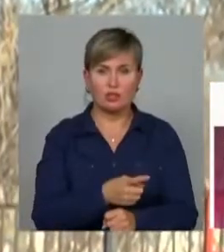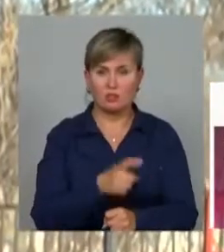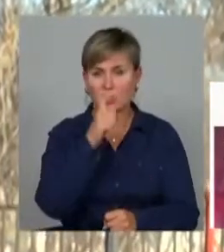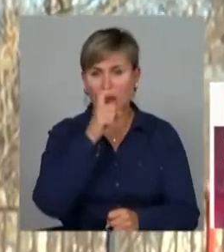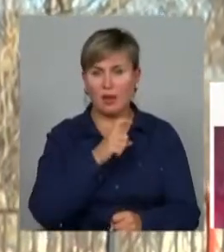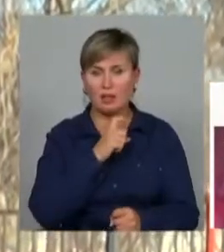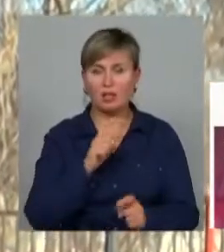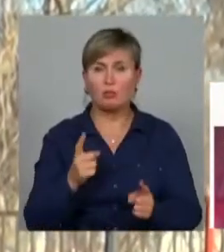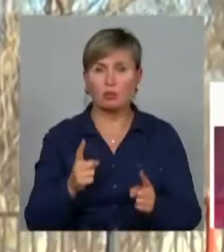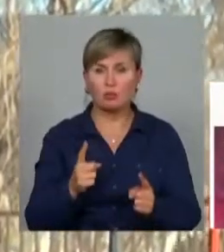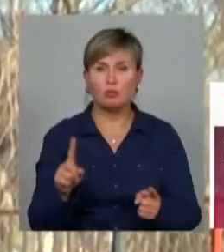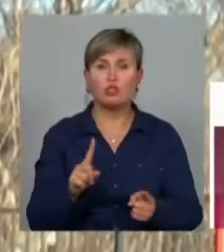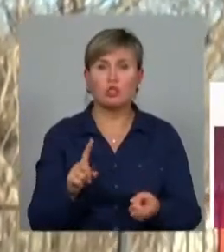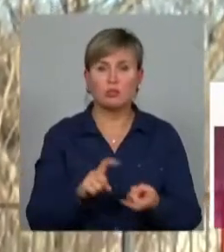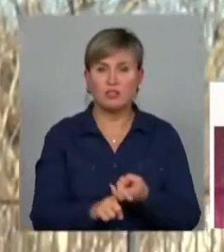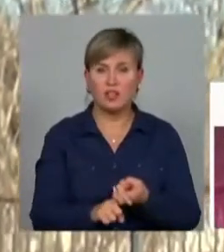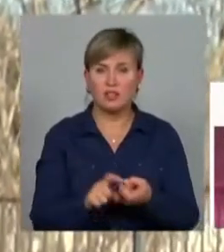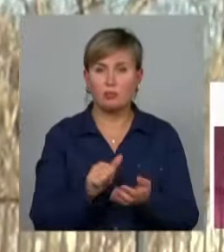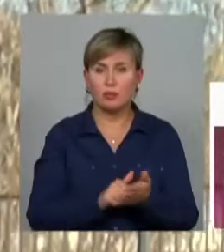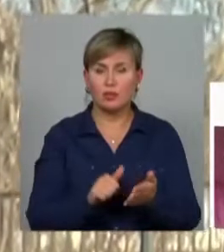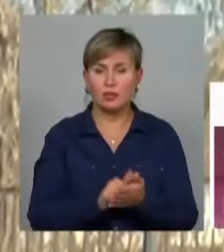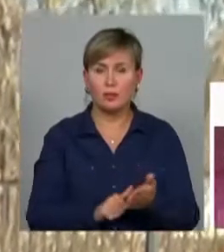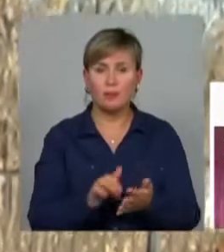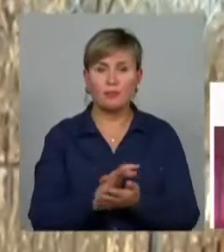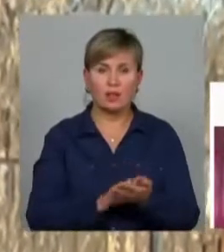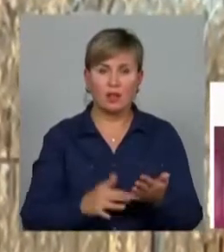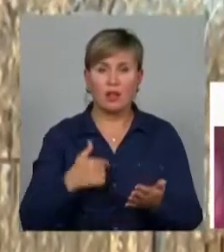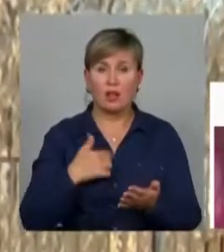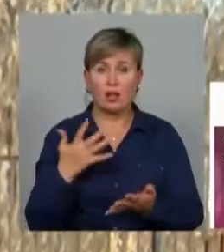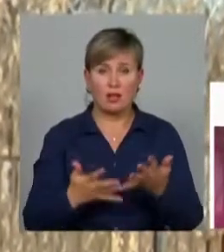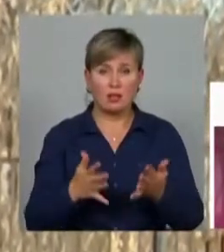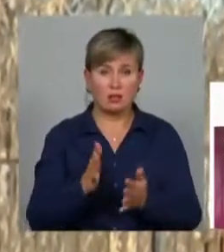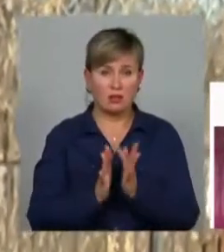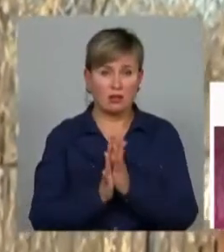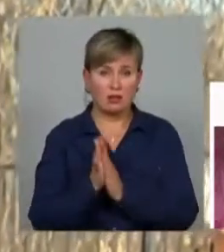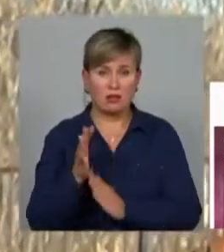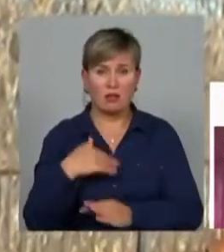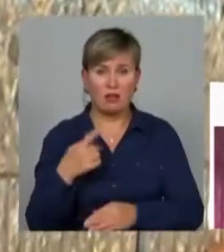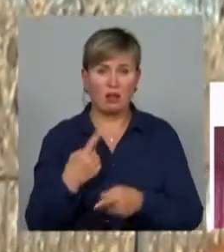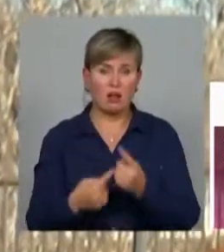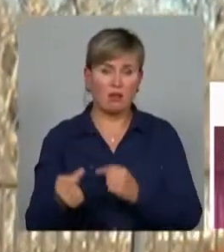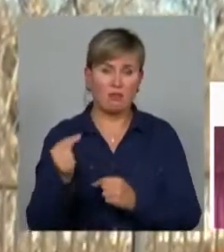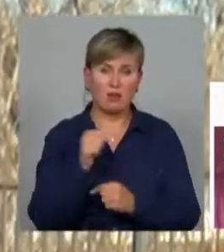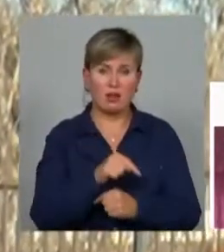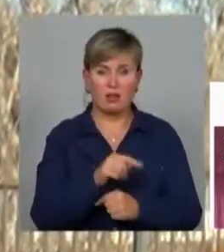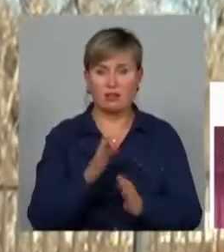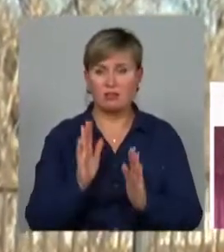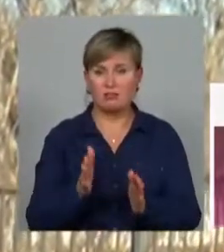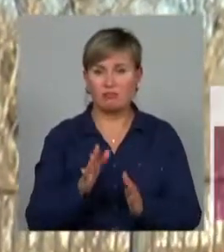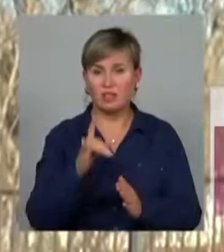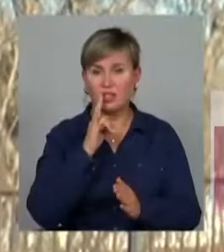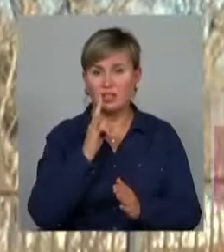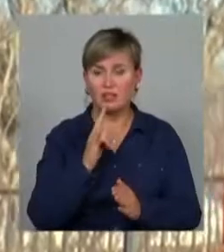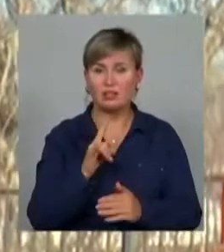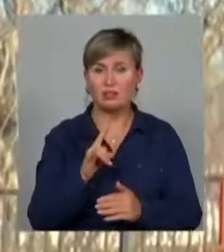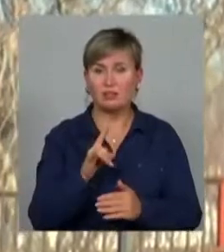почему, только и с чем связано это. Дальнейшее, наверное, я думаю, если будет так же расти, то тогда поползет и все, соответственно. Также будет